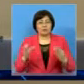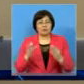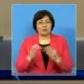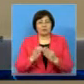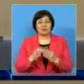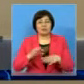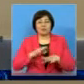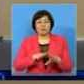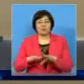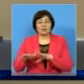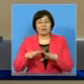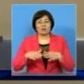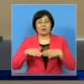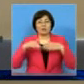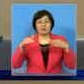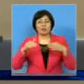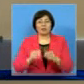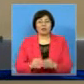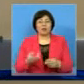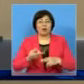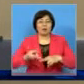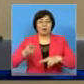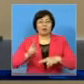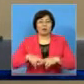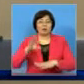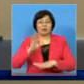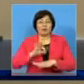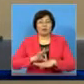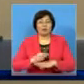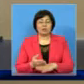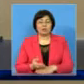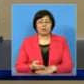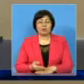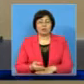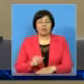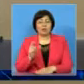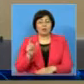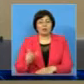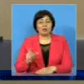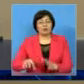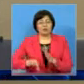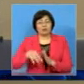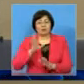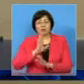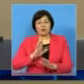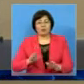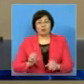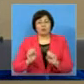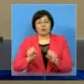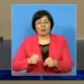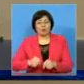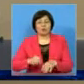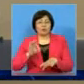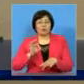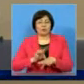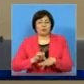на больших, потому что болезнь, она никого не выбирает, она может поражить и взрослых, и